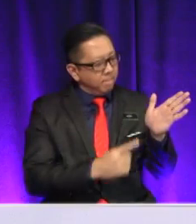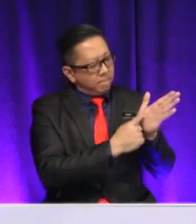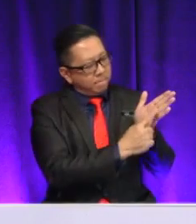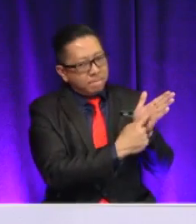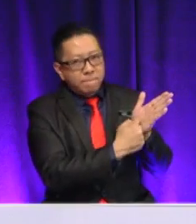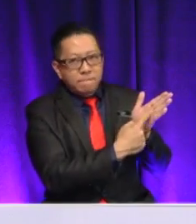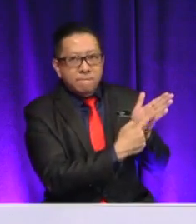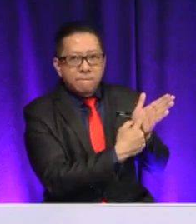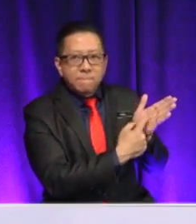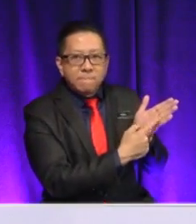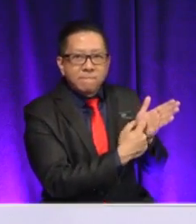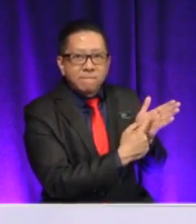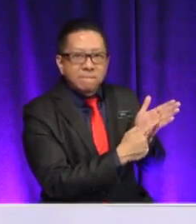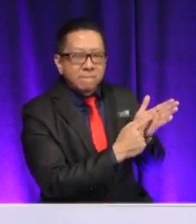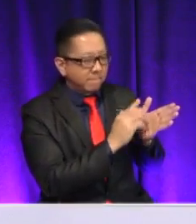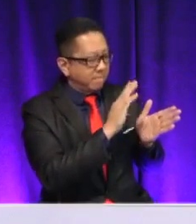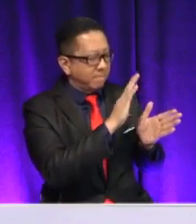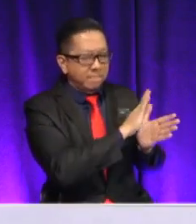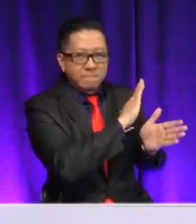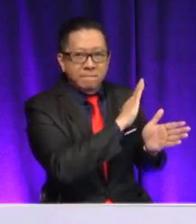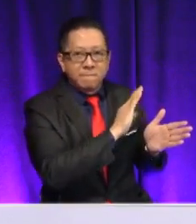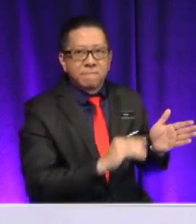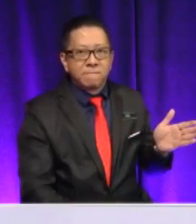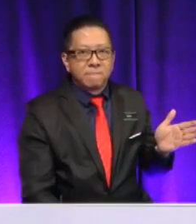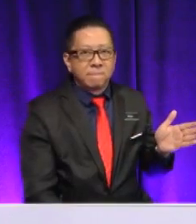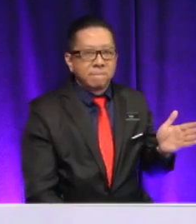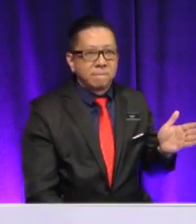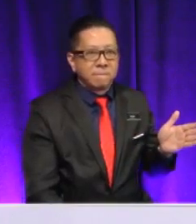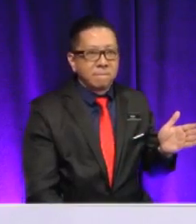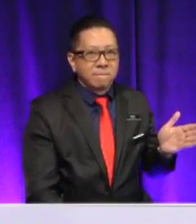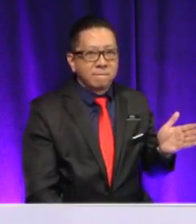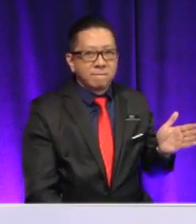dengan alien bantuan gua enggak sebelahan ini lagi